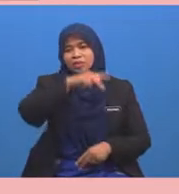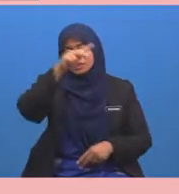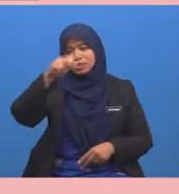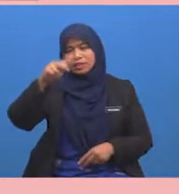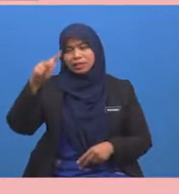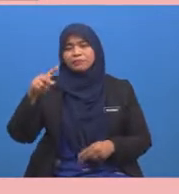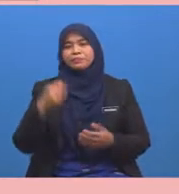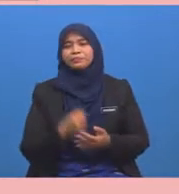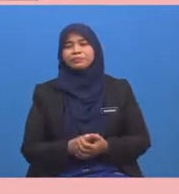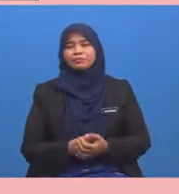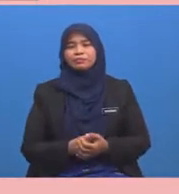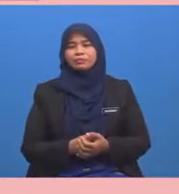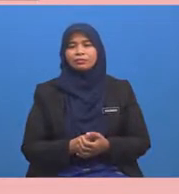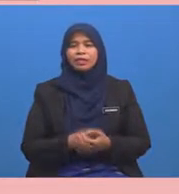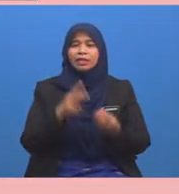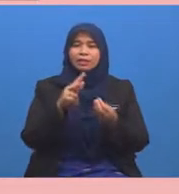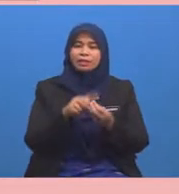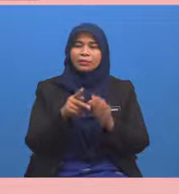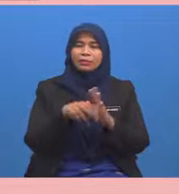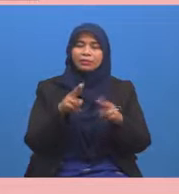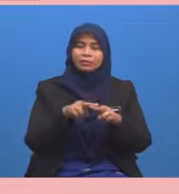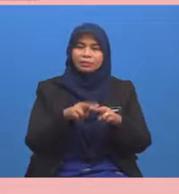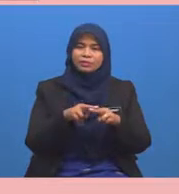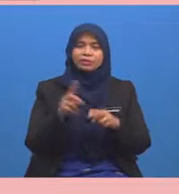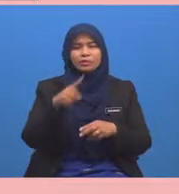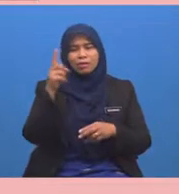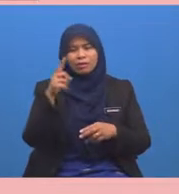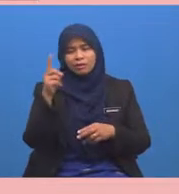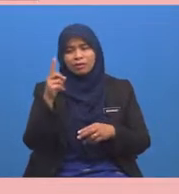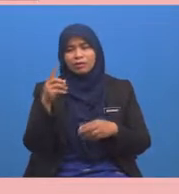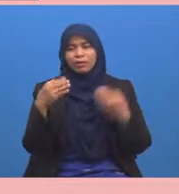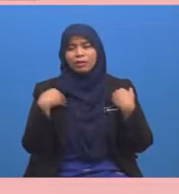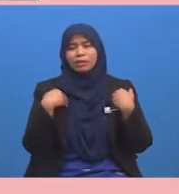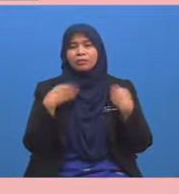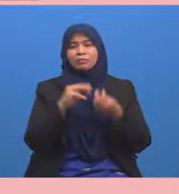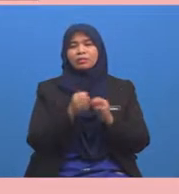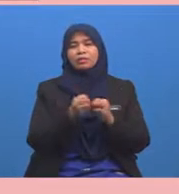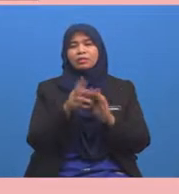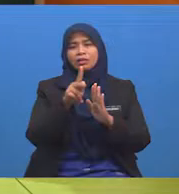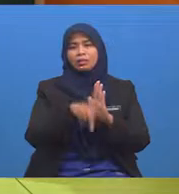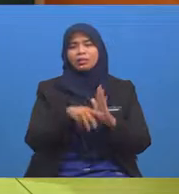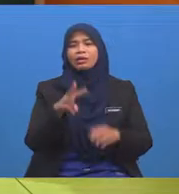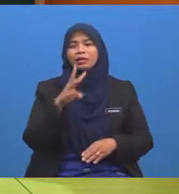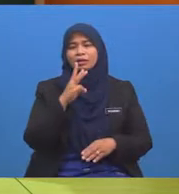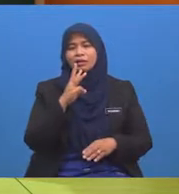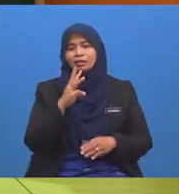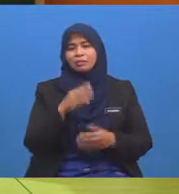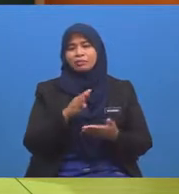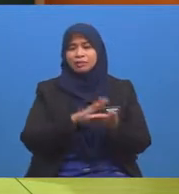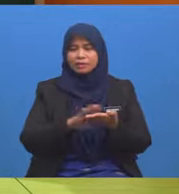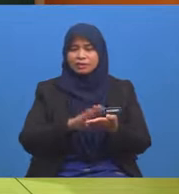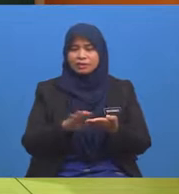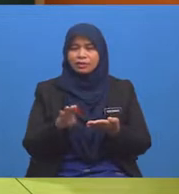yang betul. Kesannya, penduduk seringkali kekurangan bekalan air bersih. Baiklah